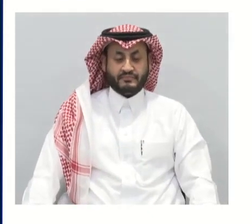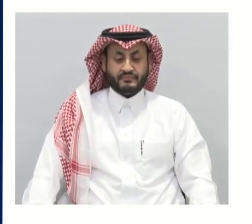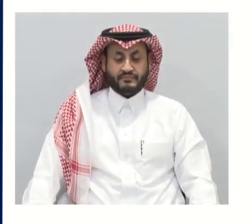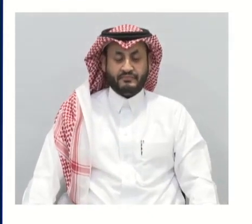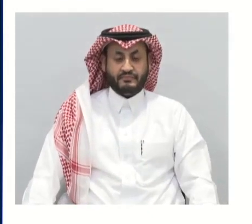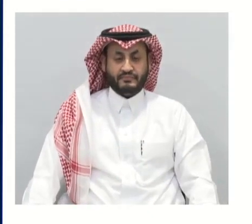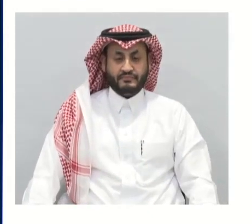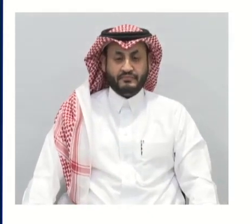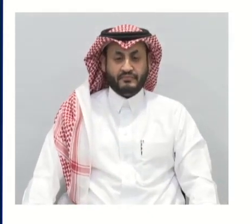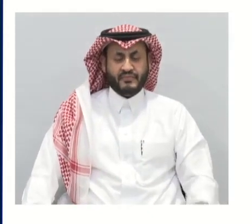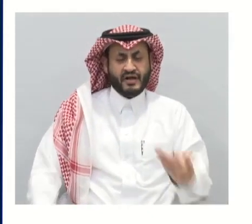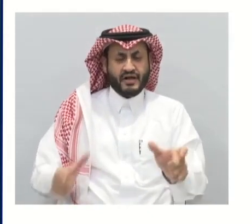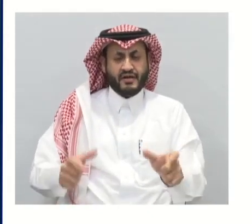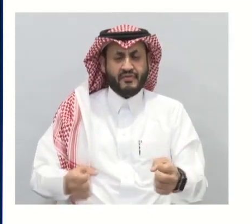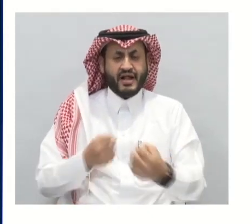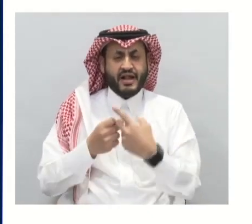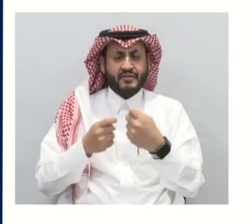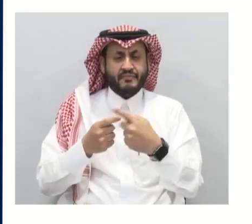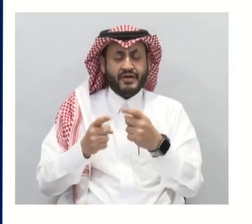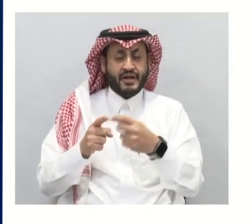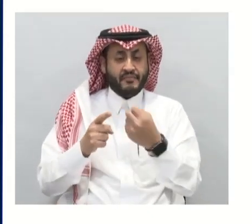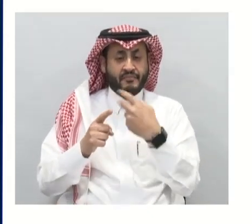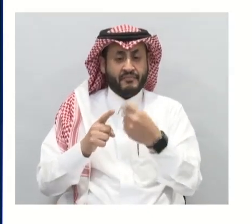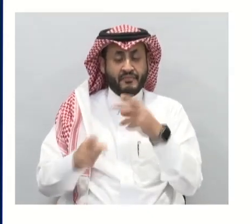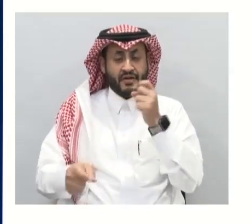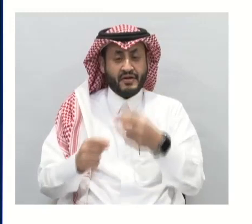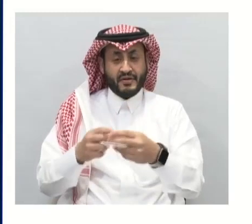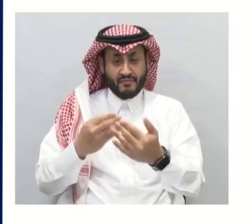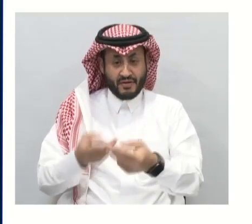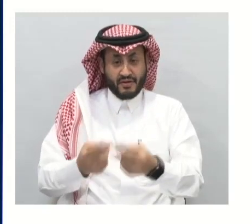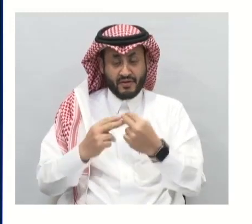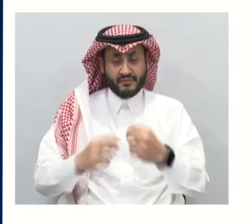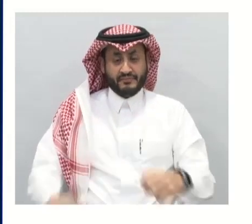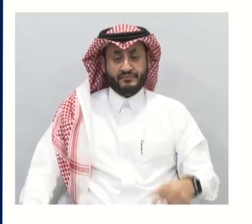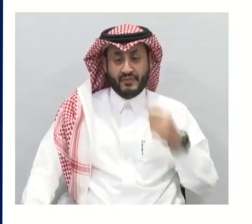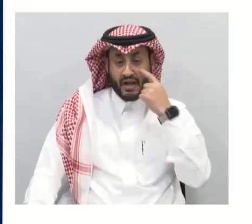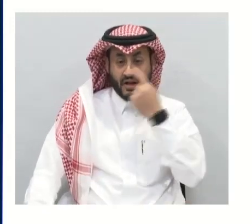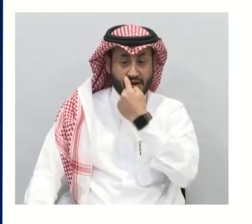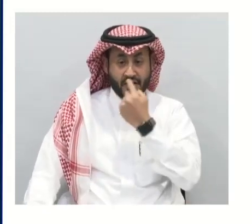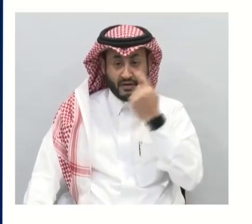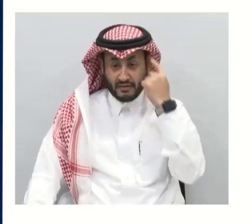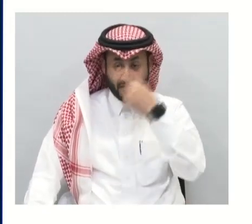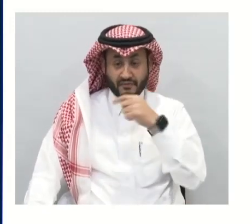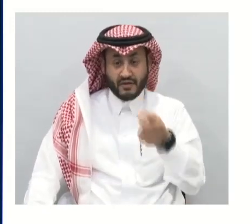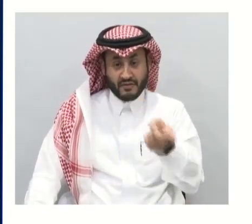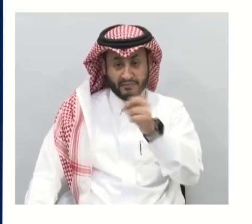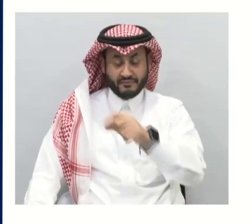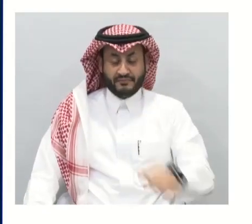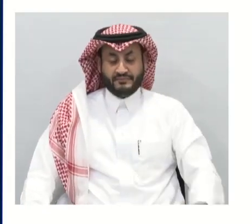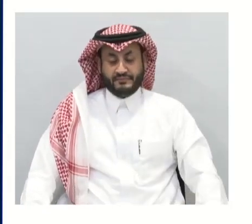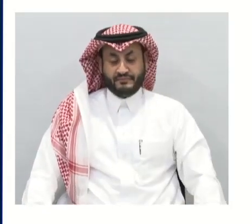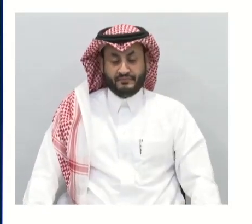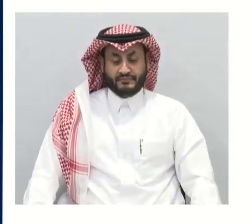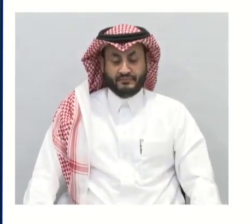توضيح انواع من المنبهات العصبيه التي يستجيب لها كل عضو في اعضاء الاحساس نتطرق لها الحصه القادمه